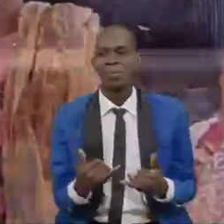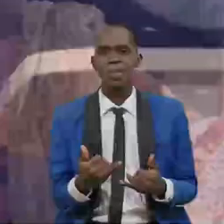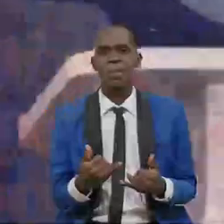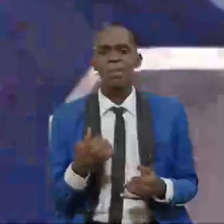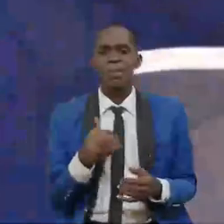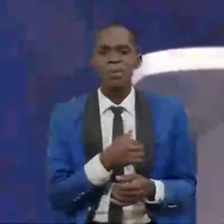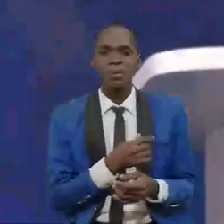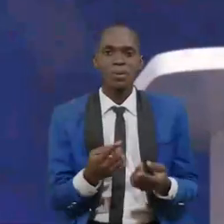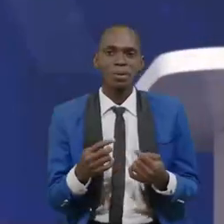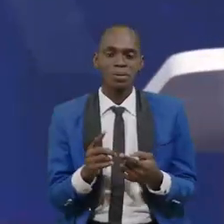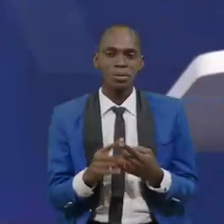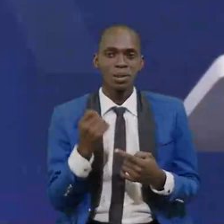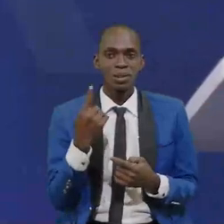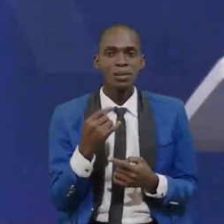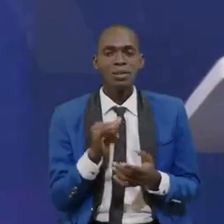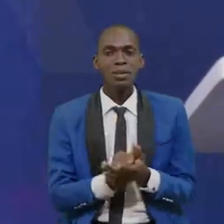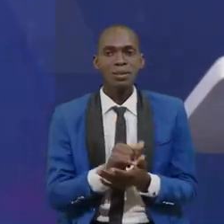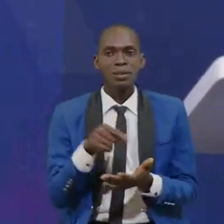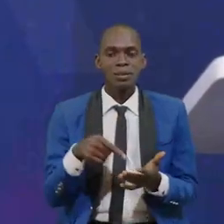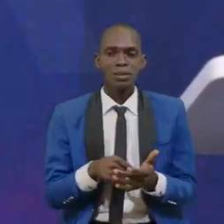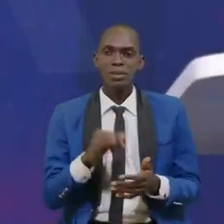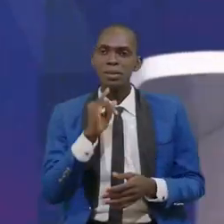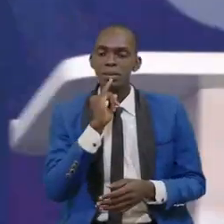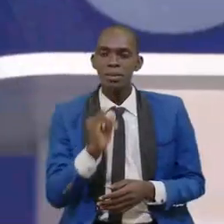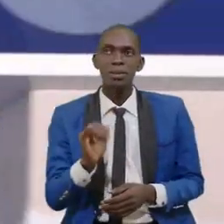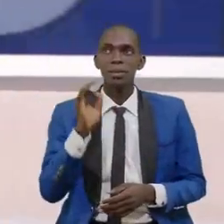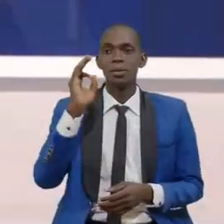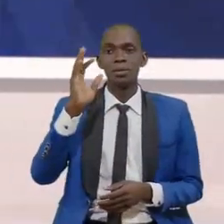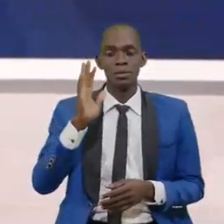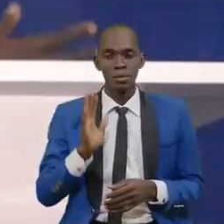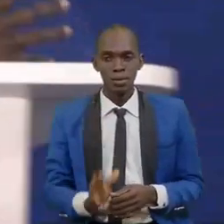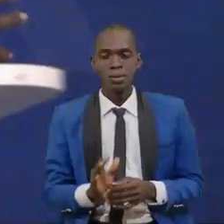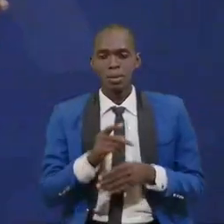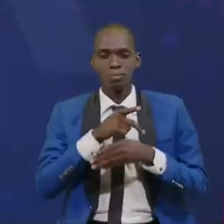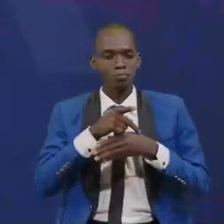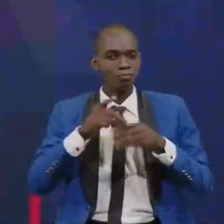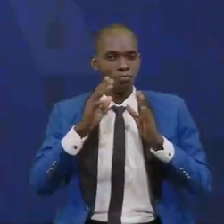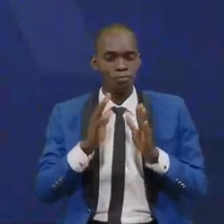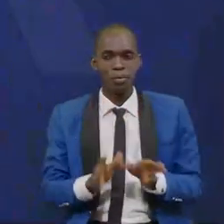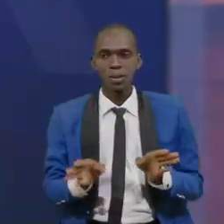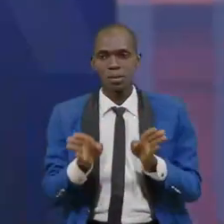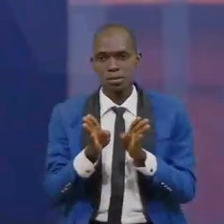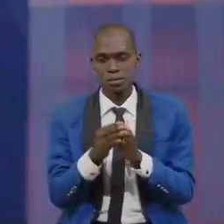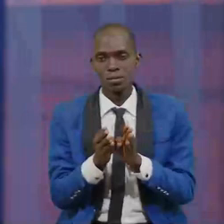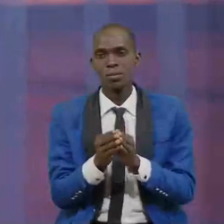Nous devons comprendre que c'est la conférence des ministres des professionnels.